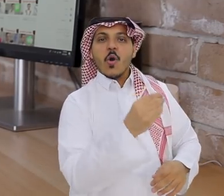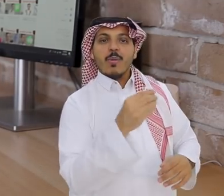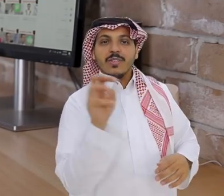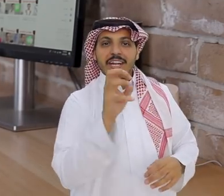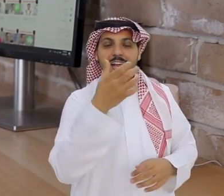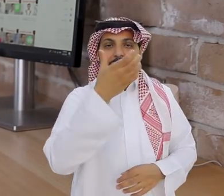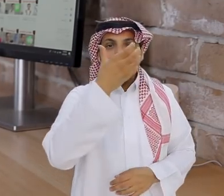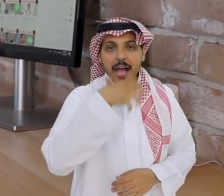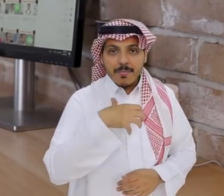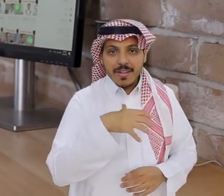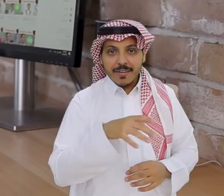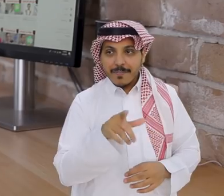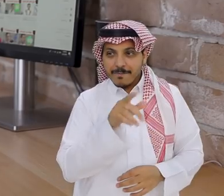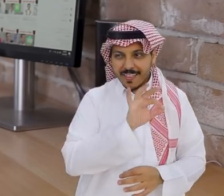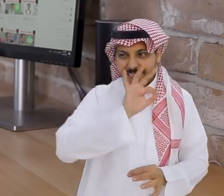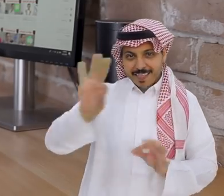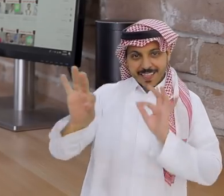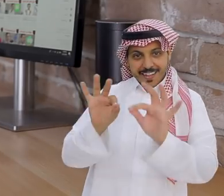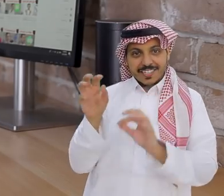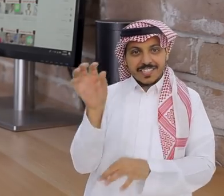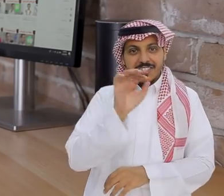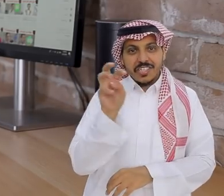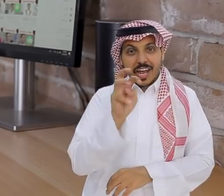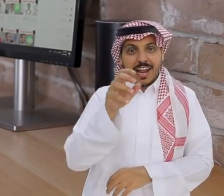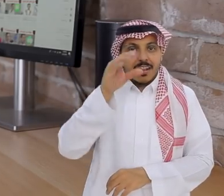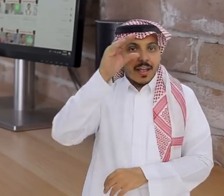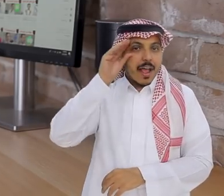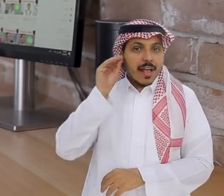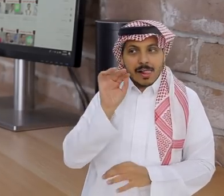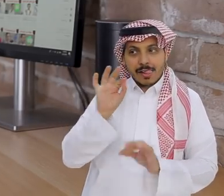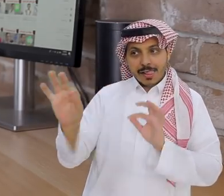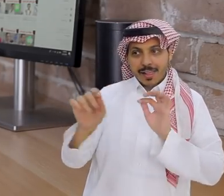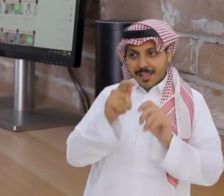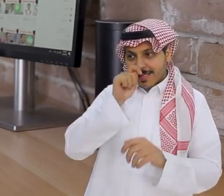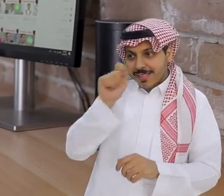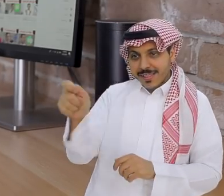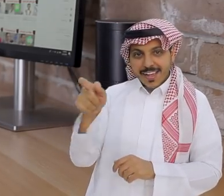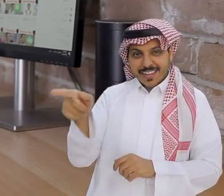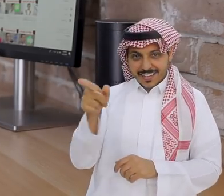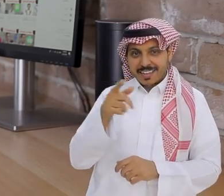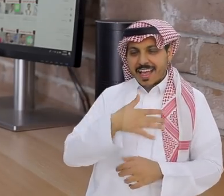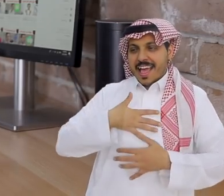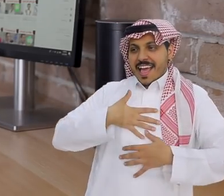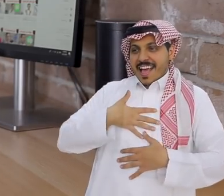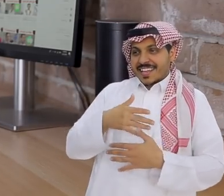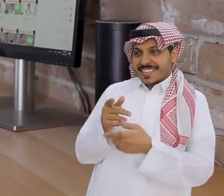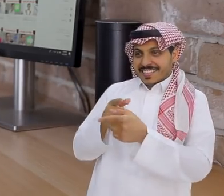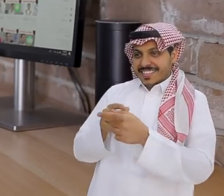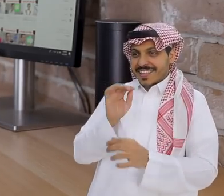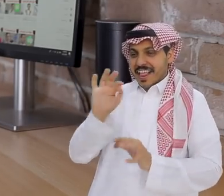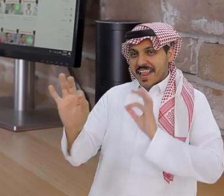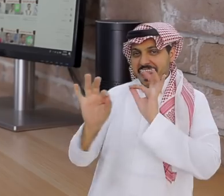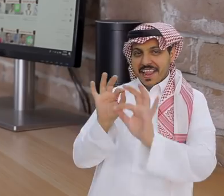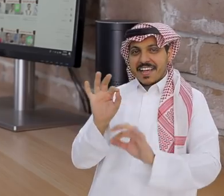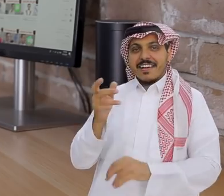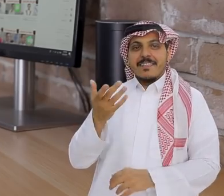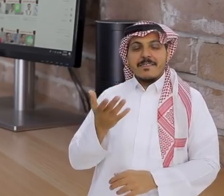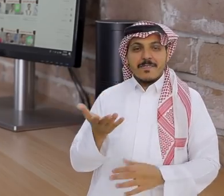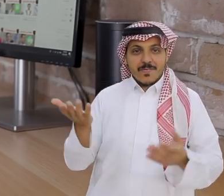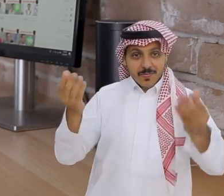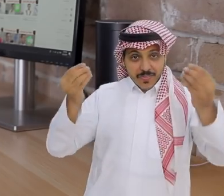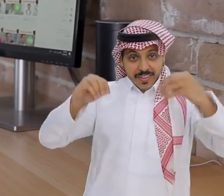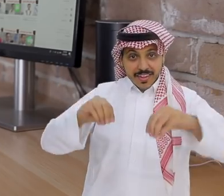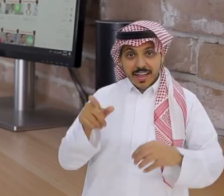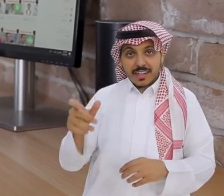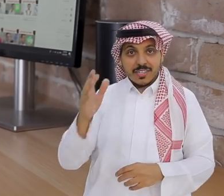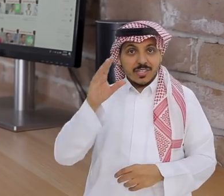ومستخدمين الآيفونات. فحدثت أن بعضهم يتتريق ينكت يذب على